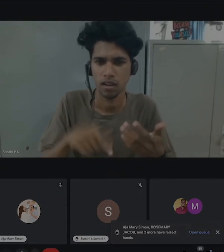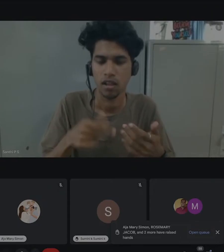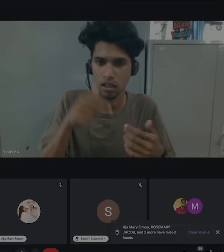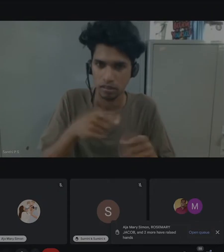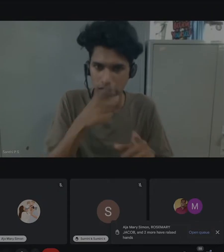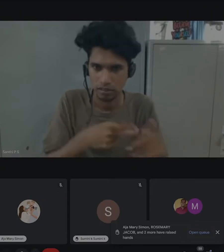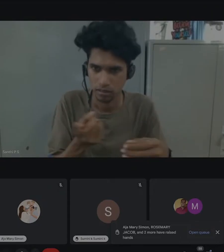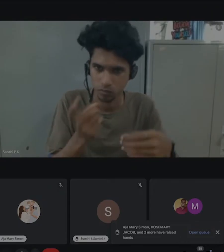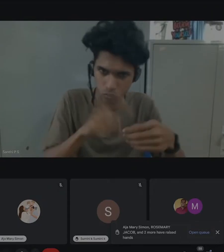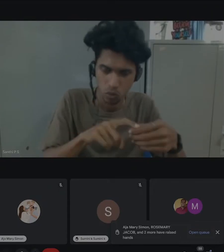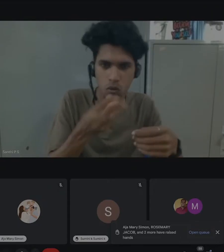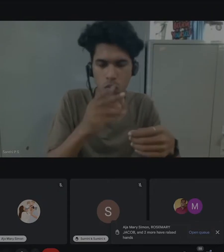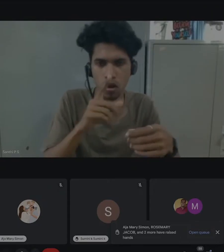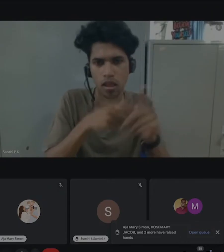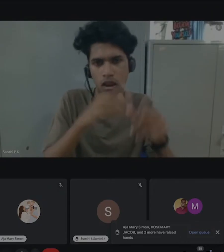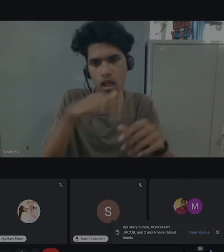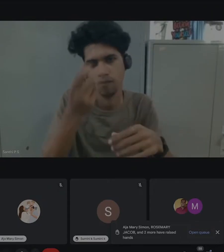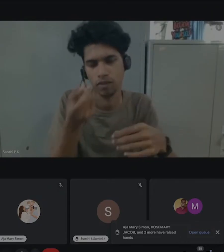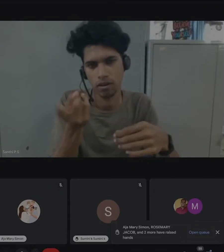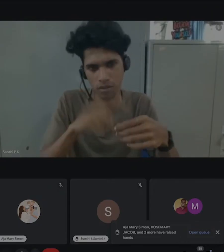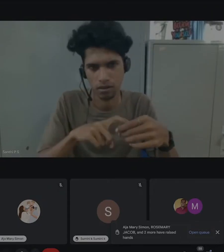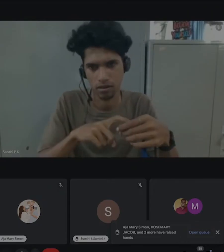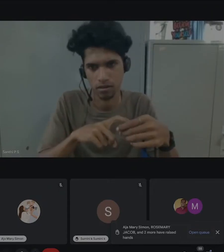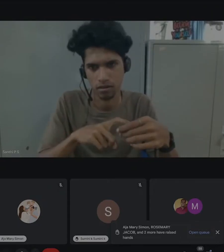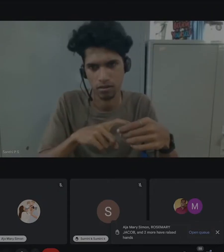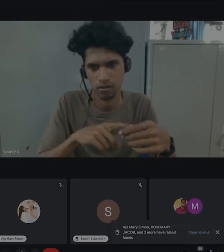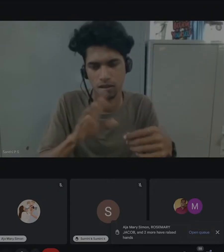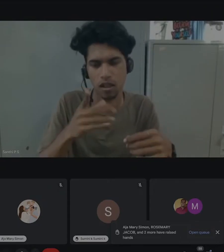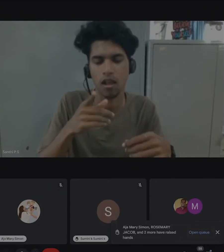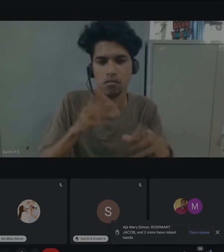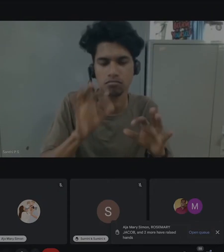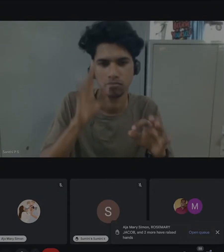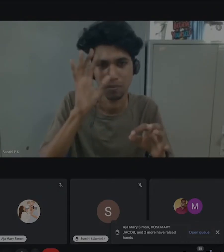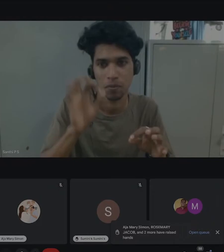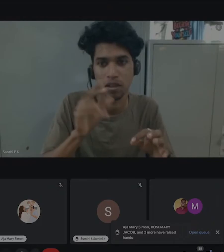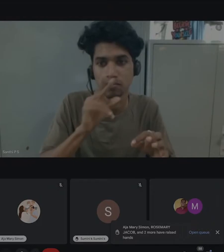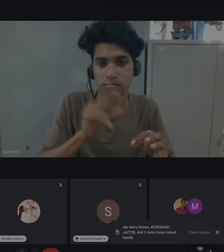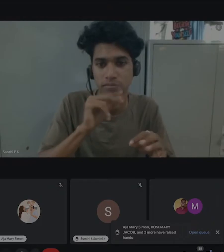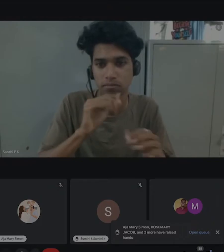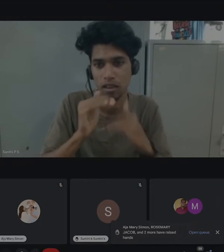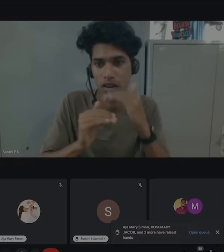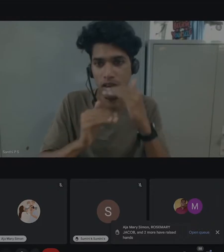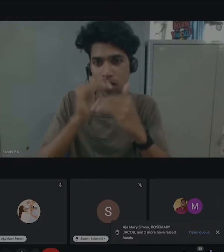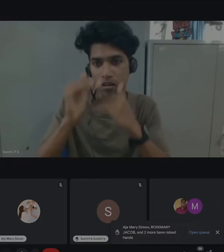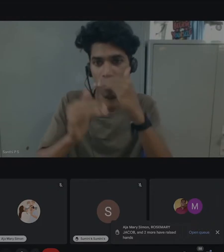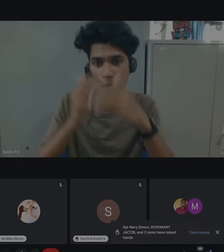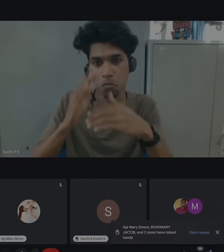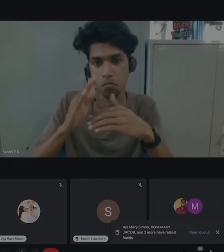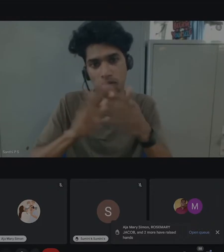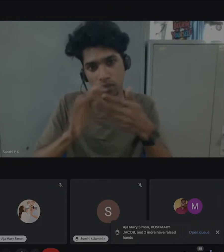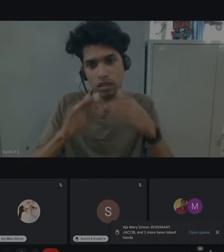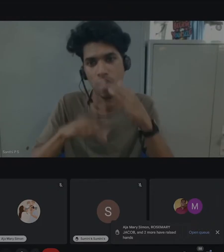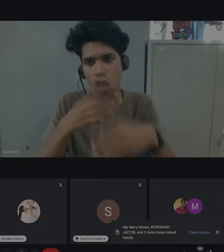വർഷം ചേർക്കുന്നതാണോ നല്ലത്? മാഡം, സംസാരം ഡെവലപ്പ് ആയതിനു ശേഷം നമ്മൾ സ്കൂളിൽ ചേർക്കാൻ നിൽക്കണ്ട. നമുക്ക്